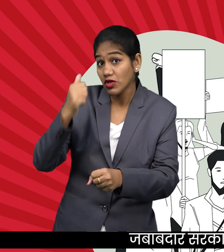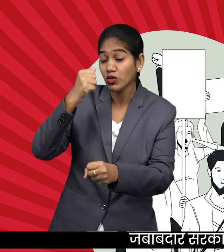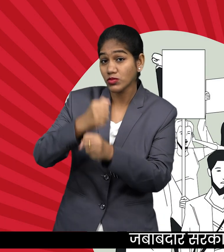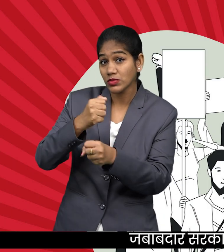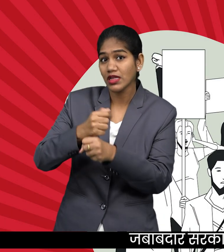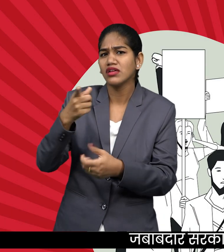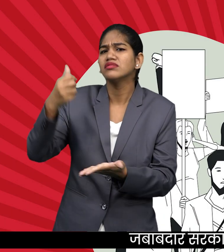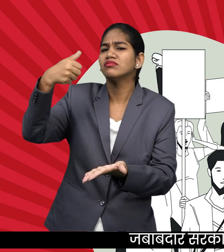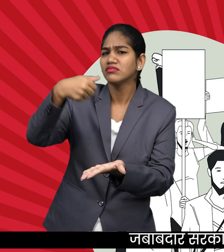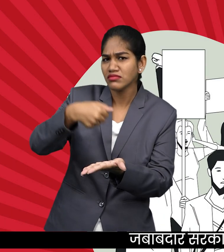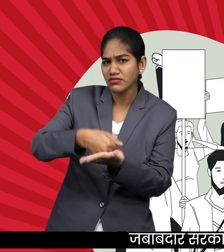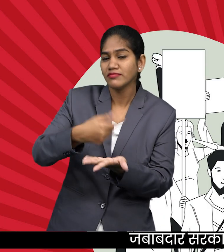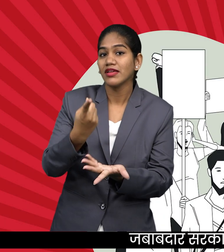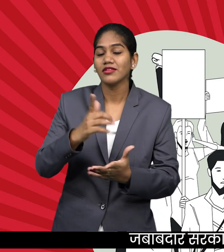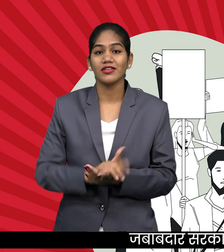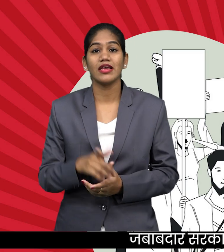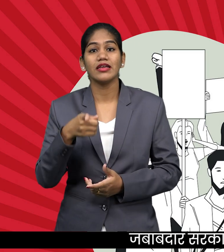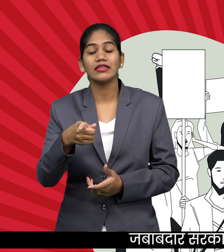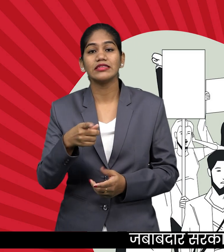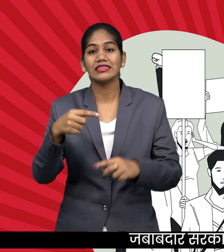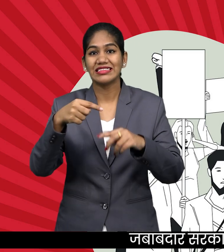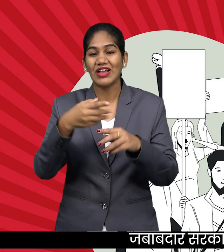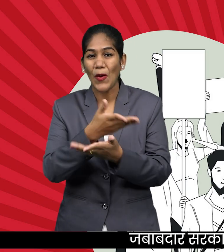जबाबदार सरकारे लोकशाहीवर आधारित असतात,